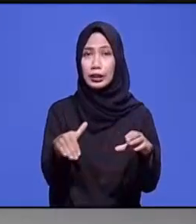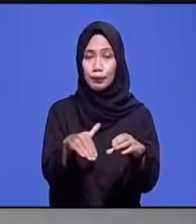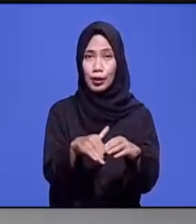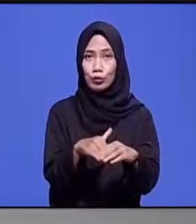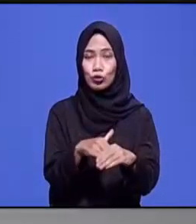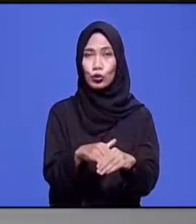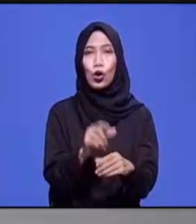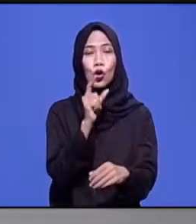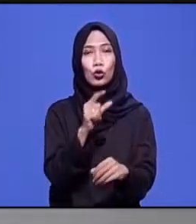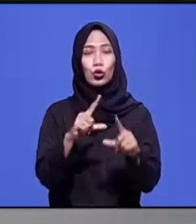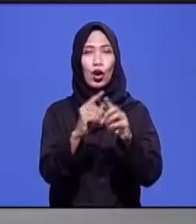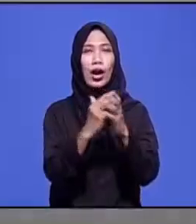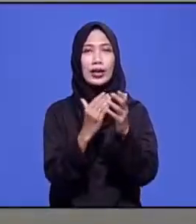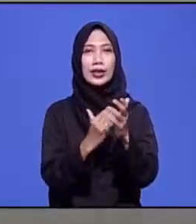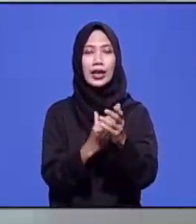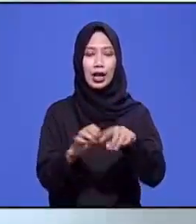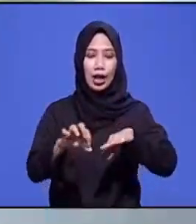menggelar pernikahan impian.